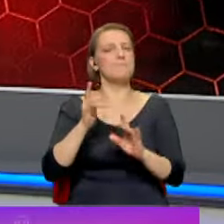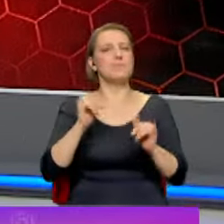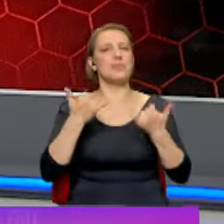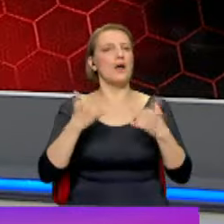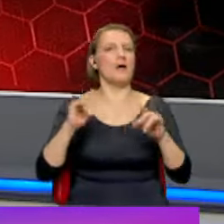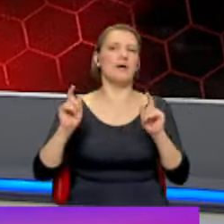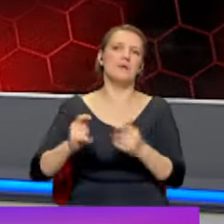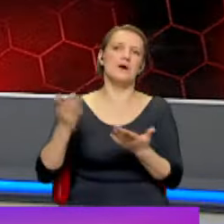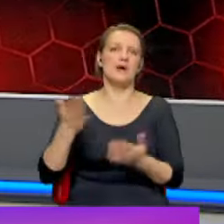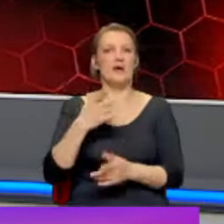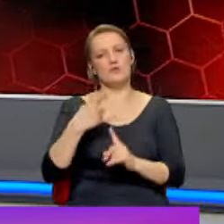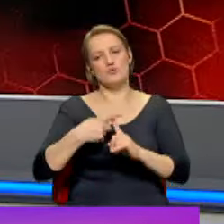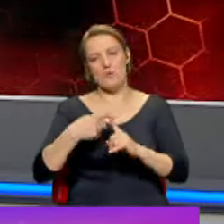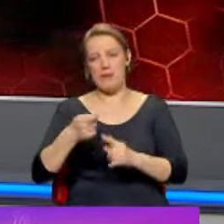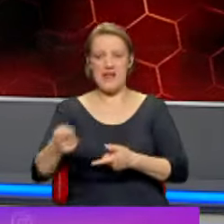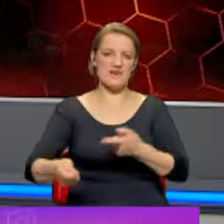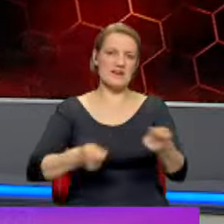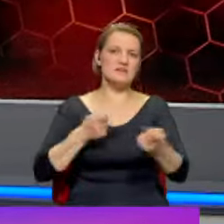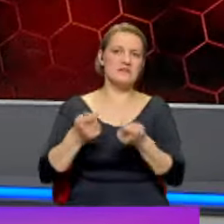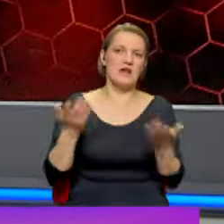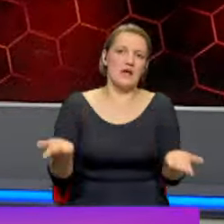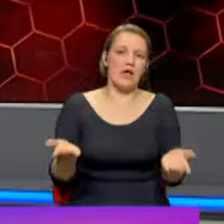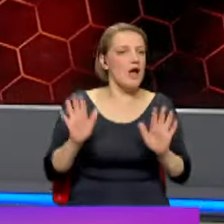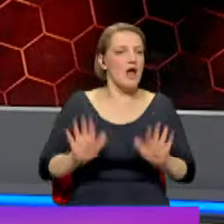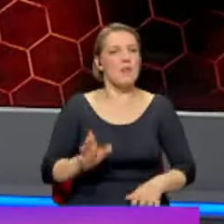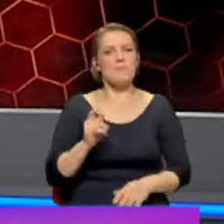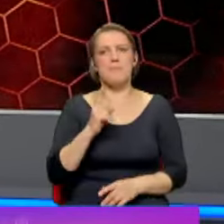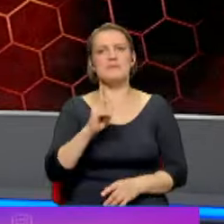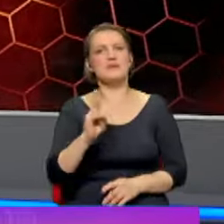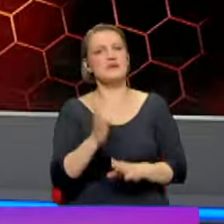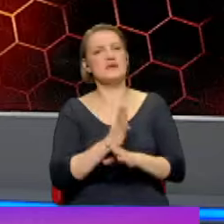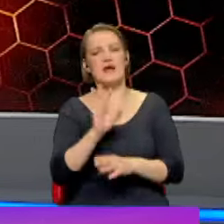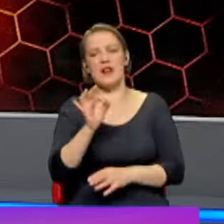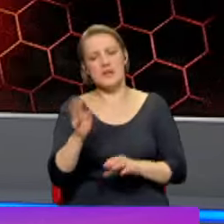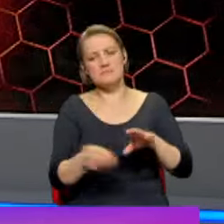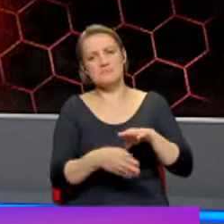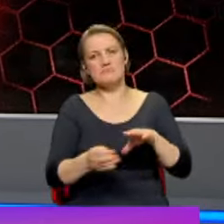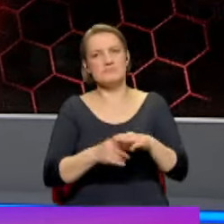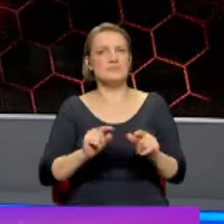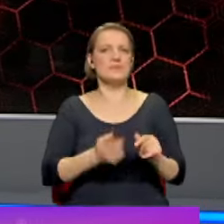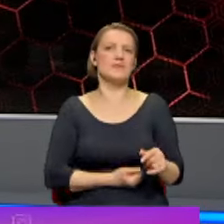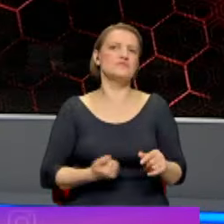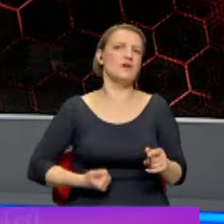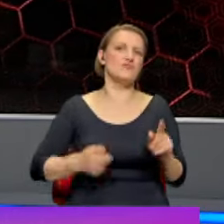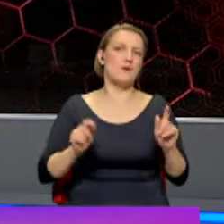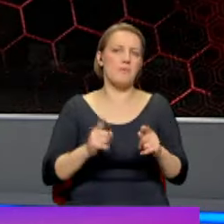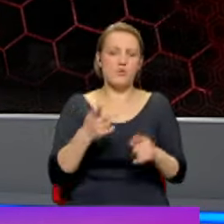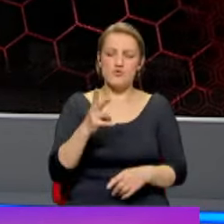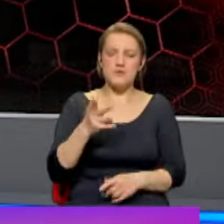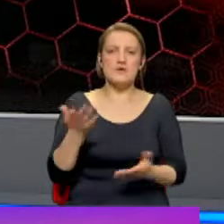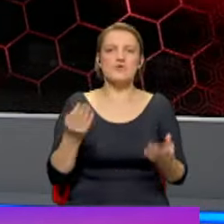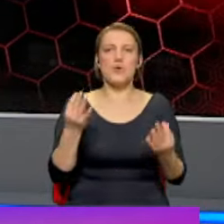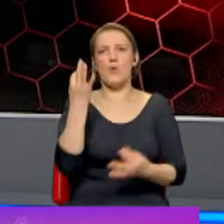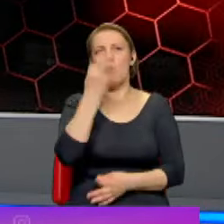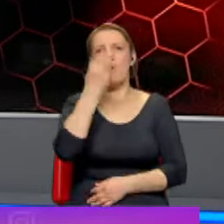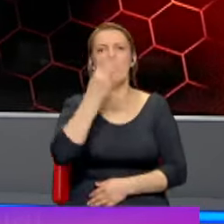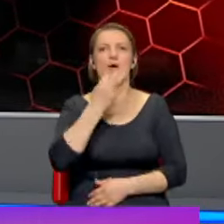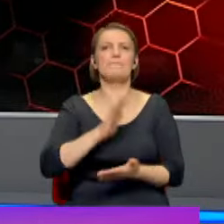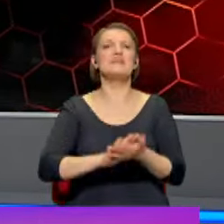tatil yaparsınız. Torunlara harçlık da verirsiniz. Kalan parayla da birkaç çeyrek altın kenara atarsınız, tasarruf yaparsınız. O 3000 lira çünkü kolay